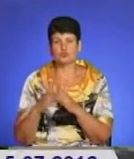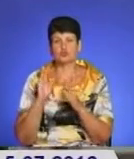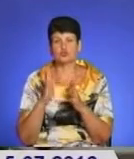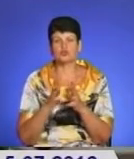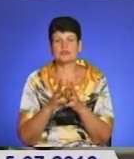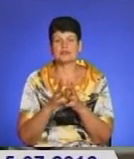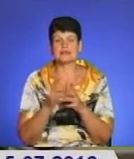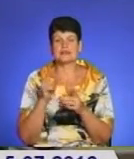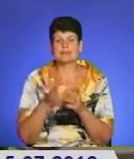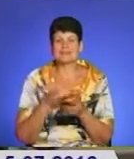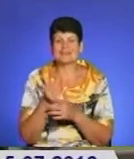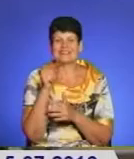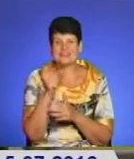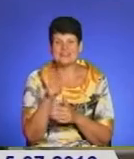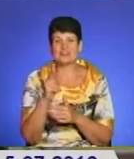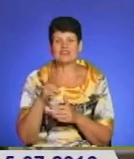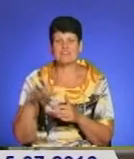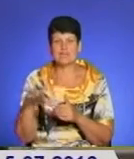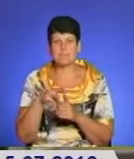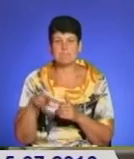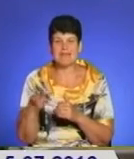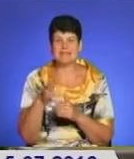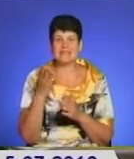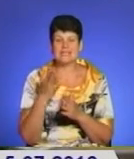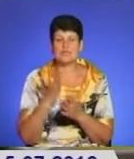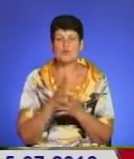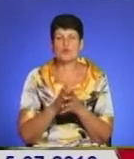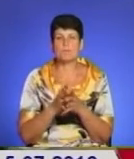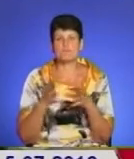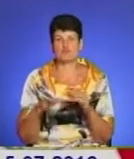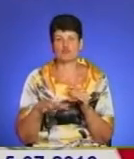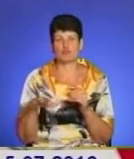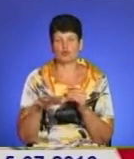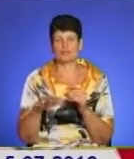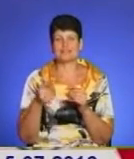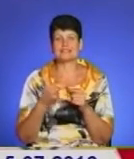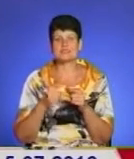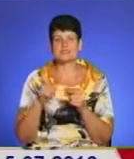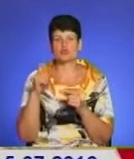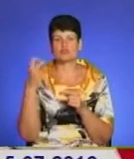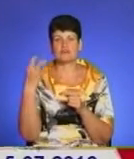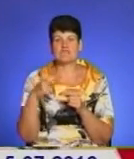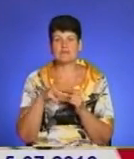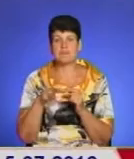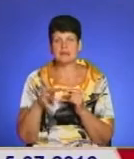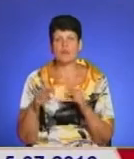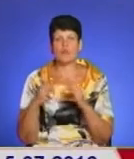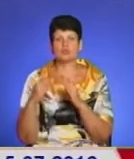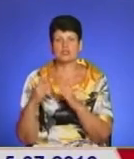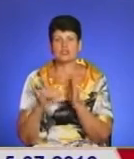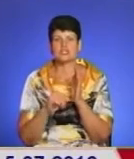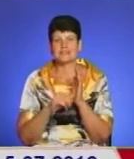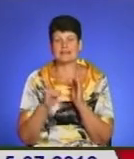норму, а це 120 метрів квадратних для будинків та 60 для квартир. Нагадуємо, що тернополяни за кожен